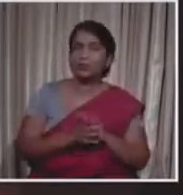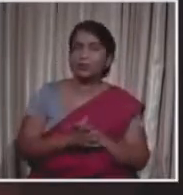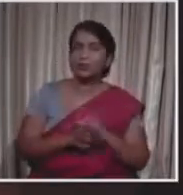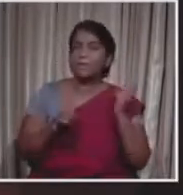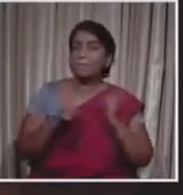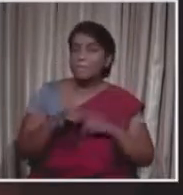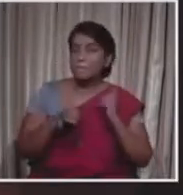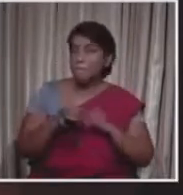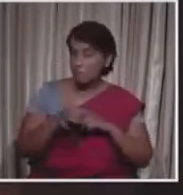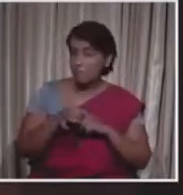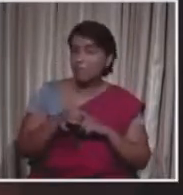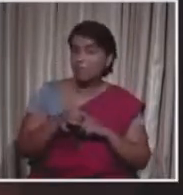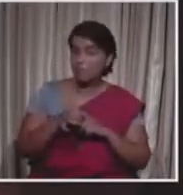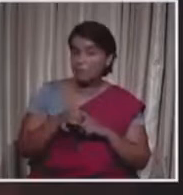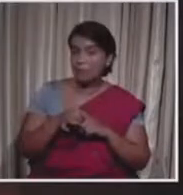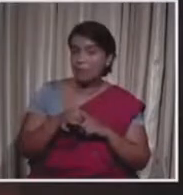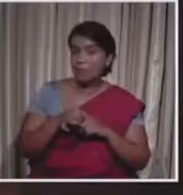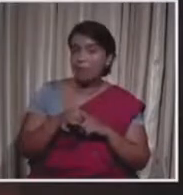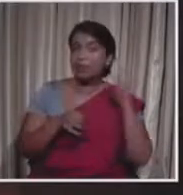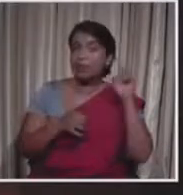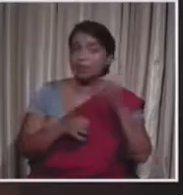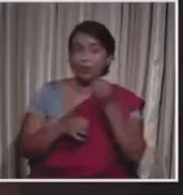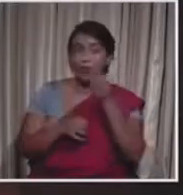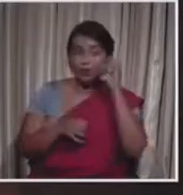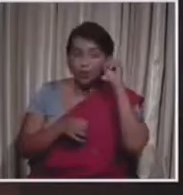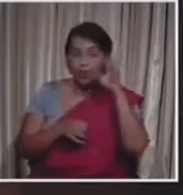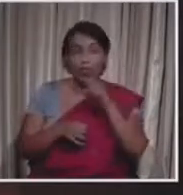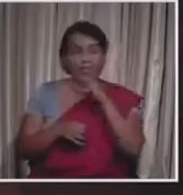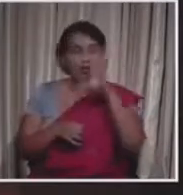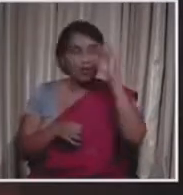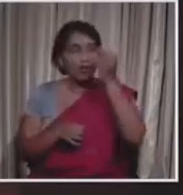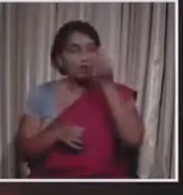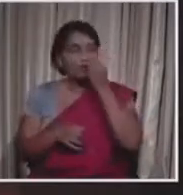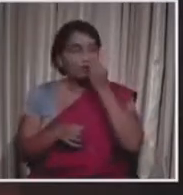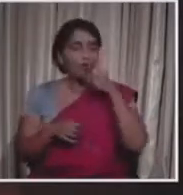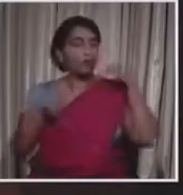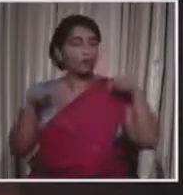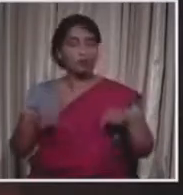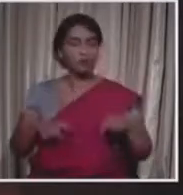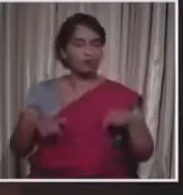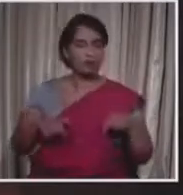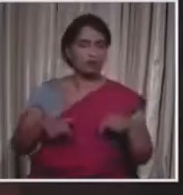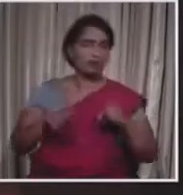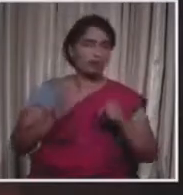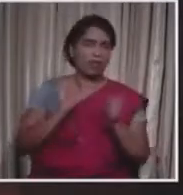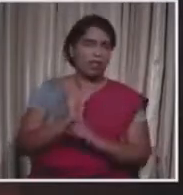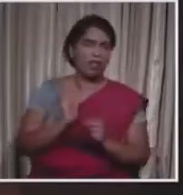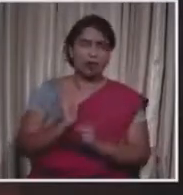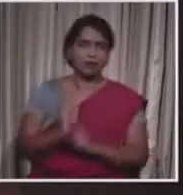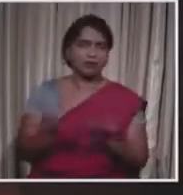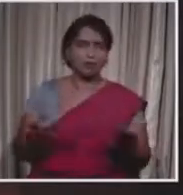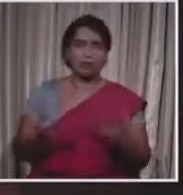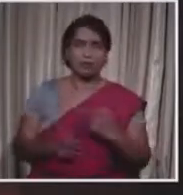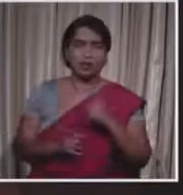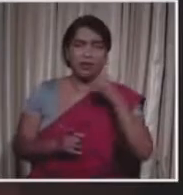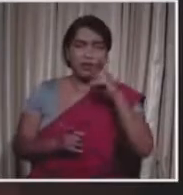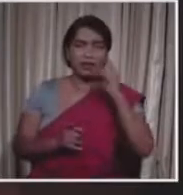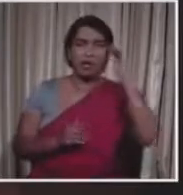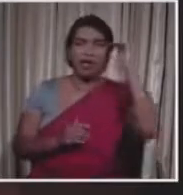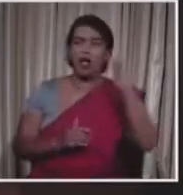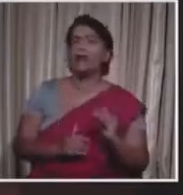ප්‍රශ්න කරන්න ඒ වේල් තුන කී දෙනෙකුගේ කී ලක්ෂයකගේ එක වේලකට